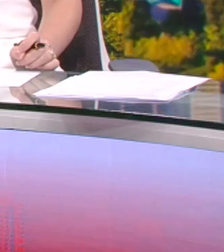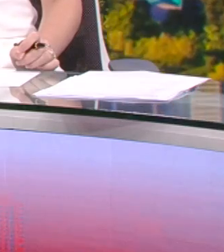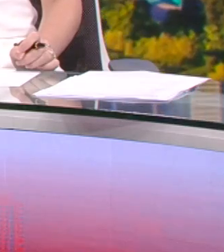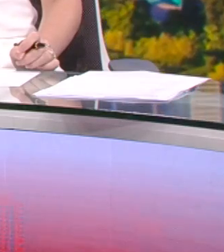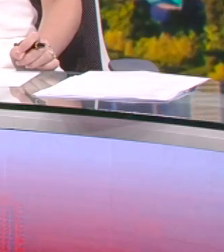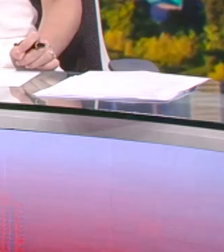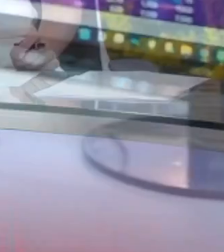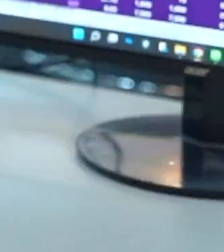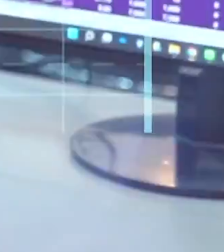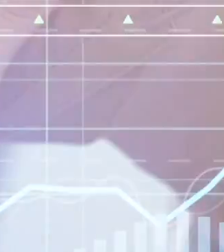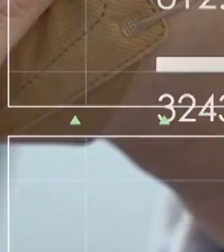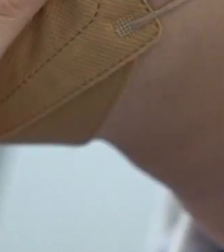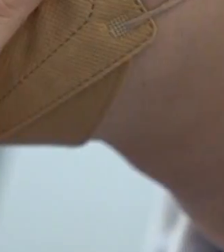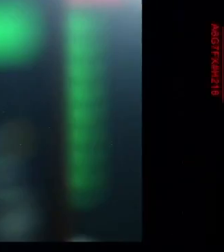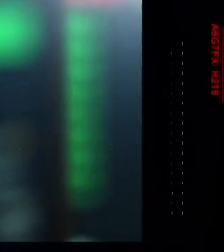น์ครับ